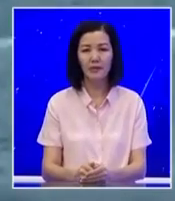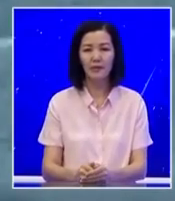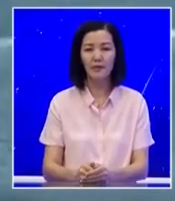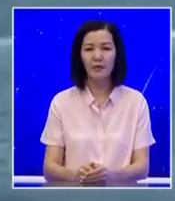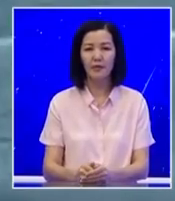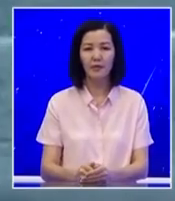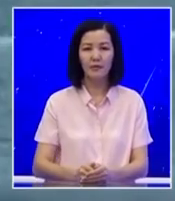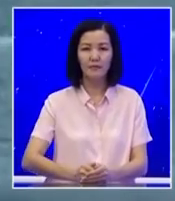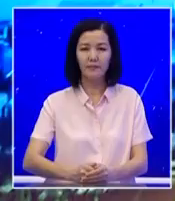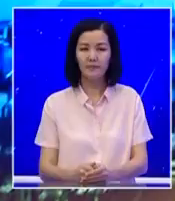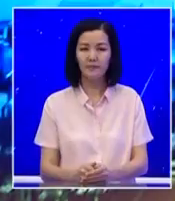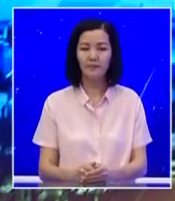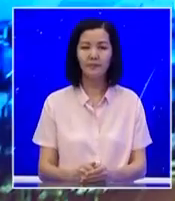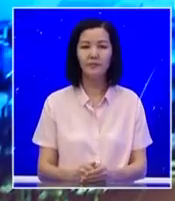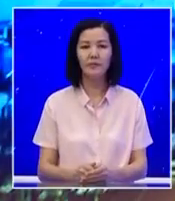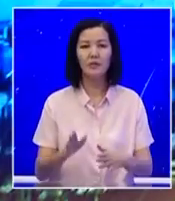арнасы.